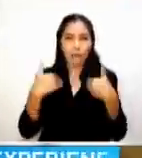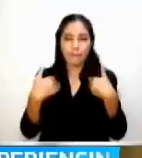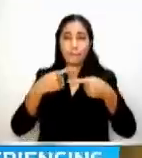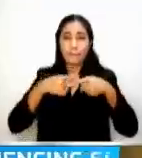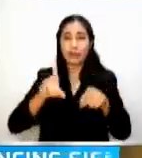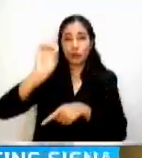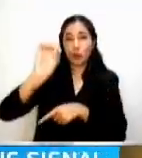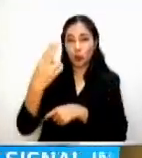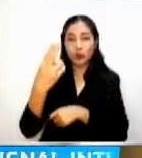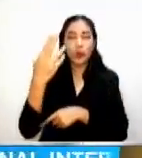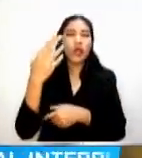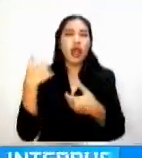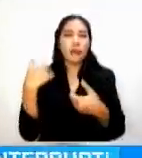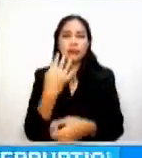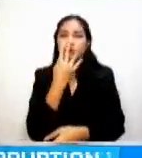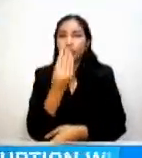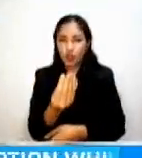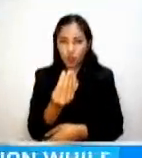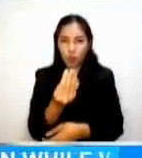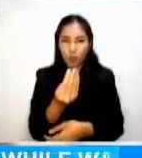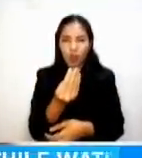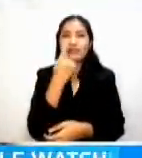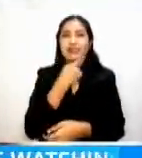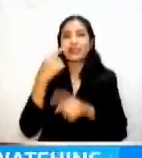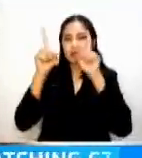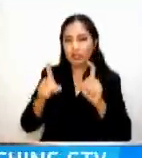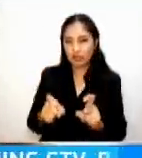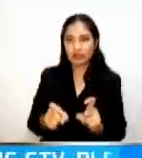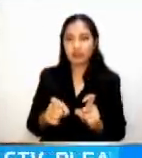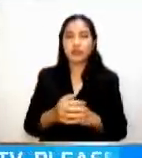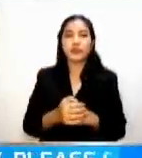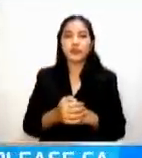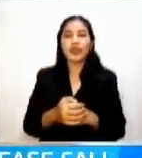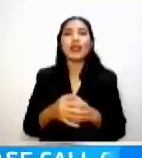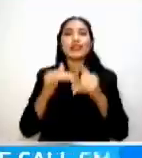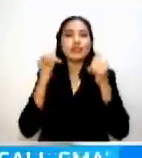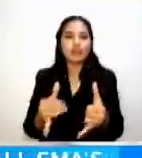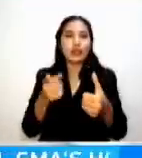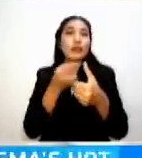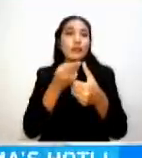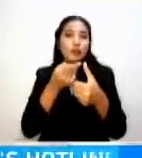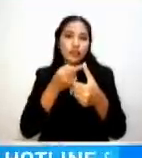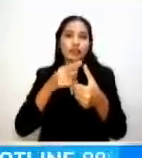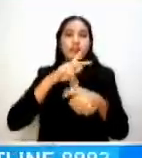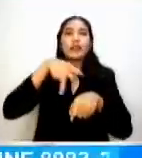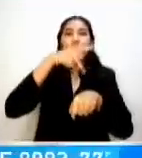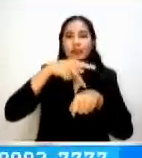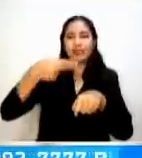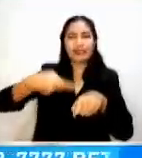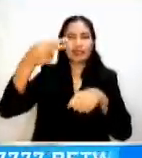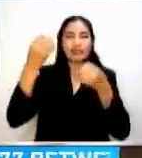ng mga laboratorio noong April 5. Pilipinas pa rin ang nangunguna sa COVID cases at deaths sa Western Pacific region ayon sa World